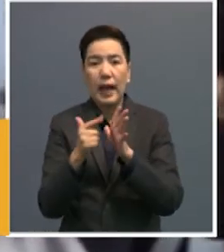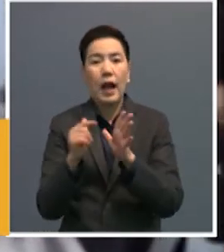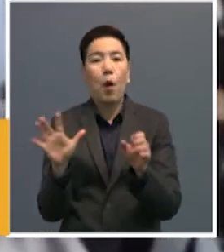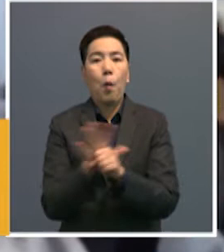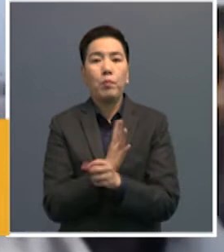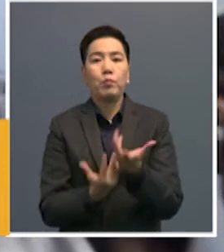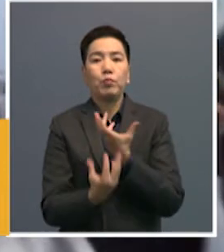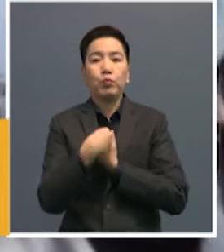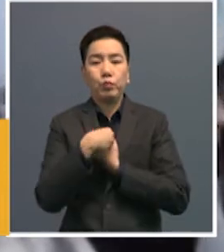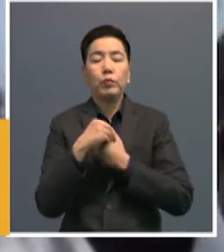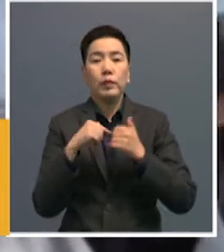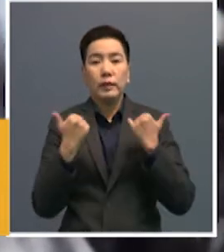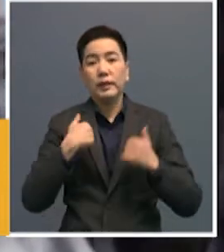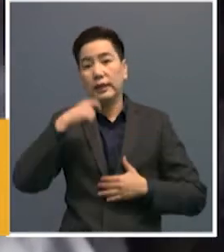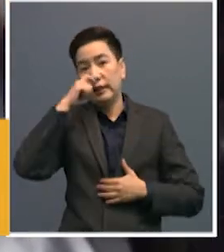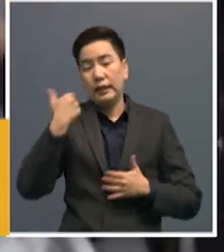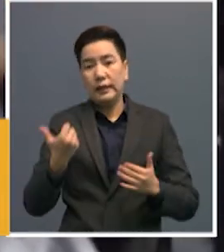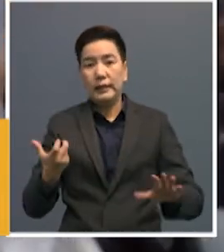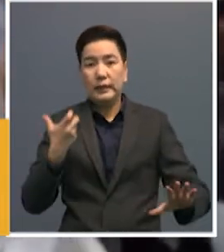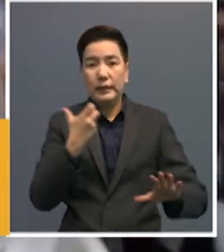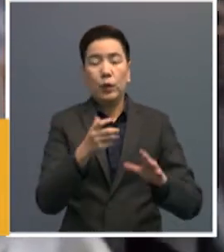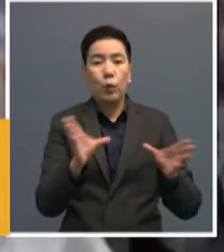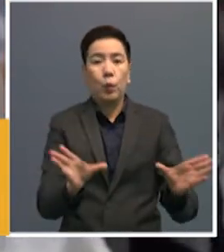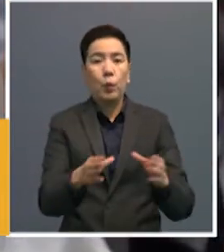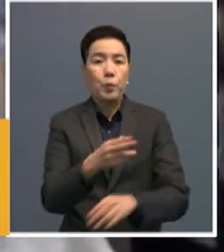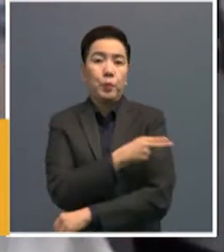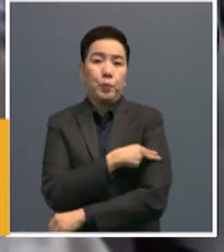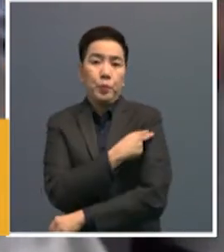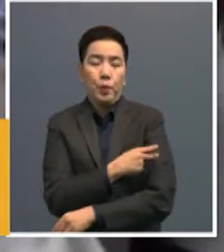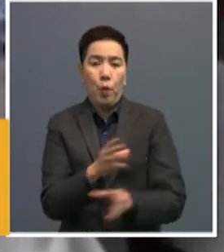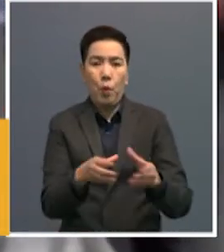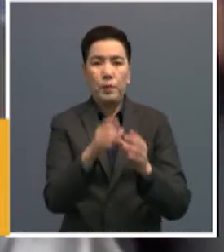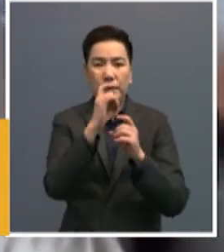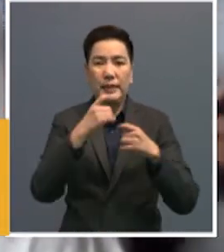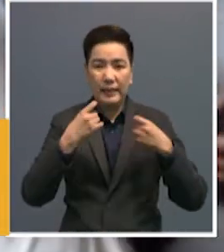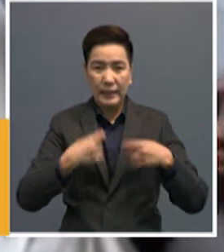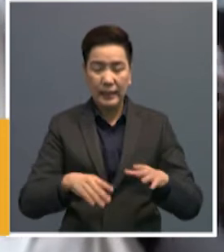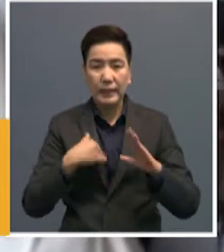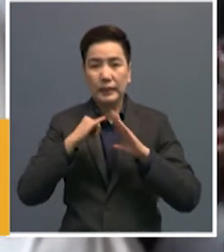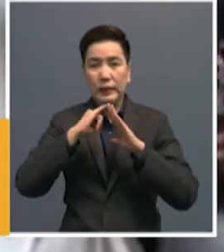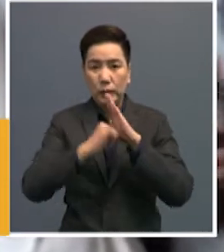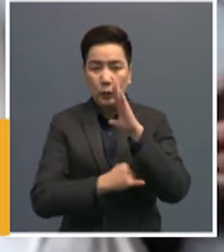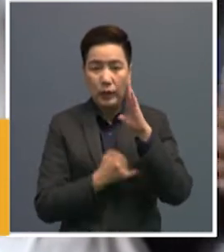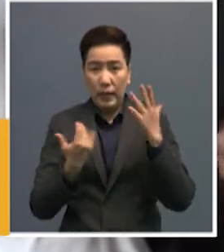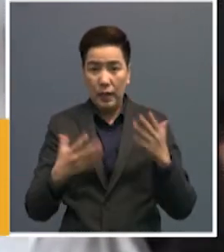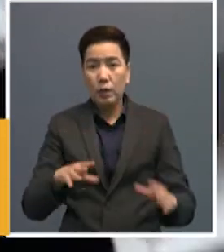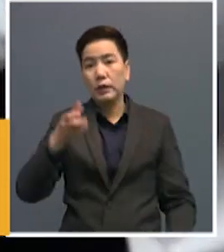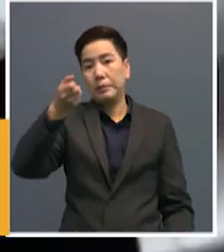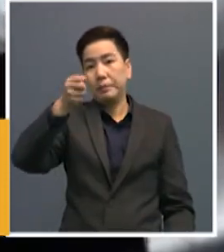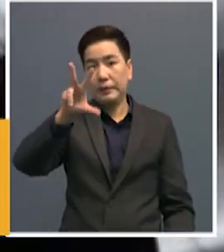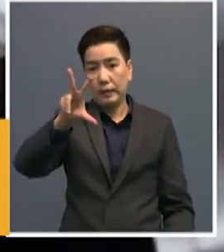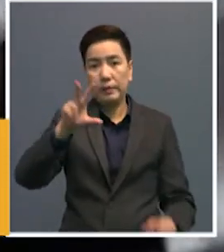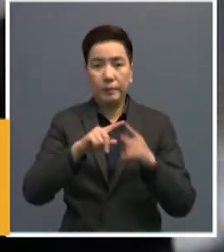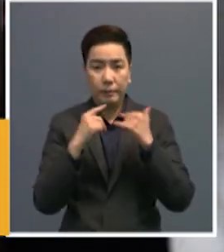ครบถ้วนโดยประเทศไทยครับได้มีการฉีดวัคซีนให้กับบุคลากรทางการแพทย์ที่มีกลุ่มเสี่ยงรวมไปถึงจังหวัดต่างๆไปแล้ว 13จังหวัด